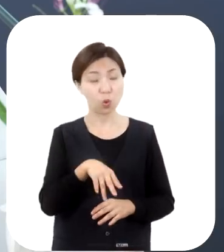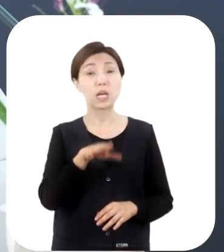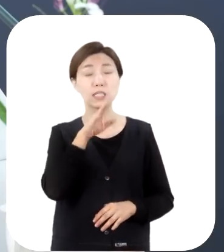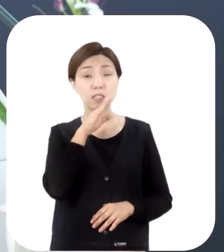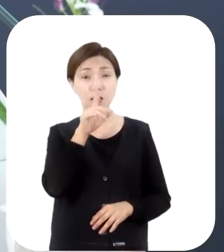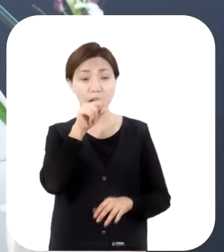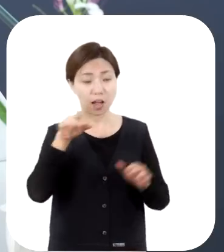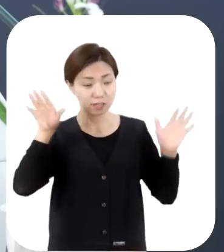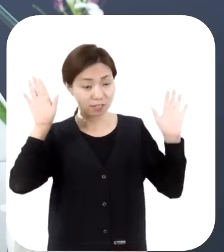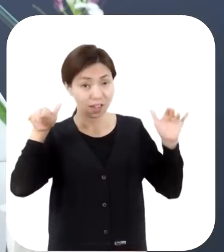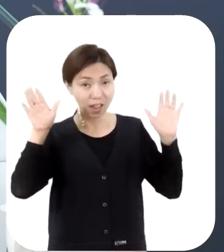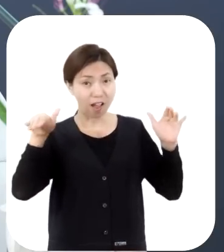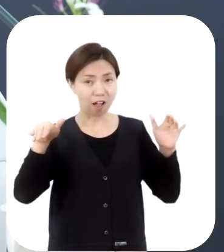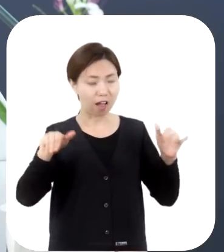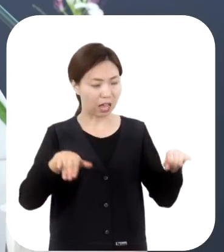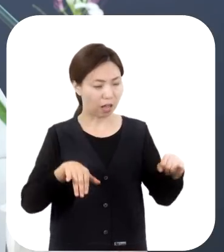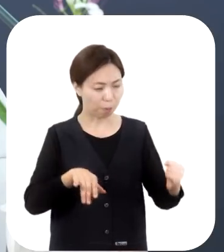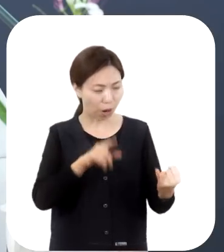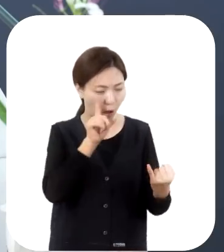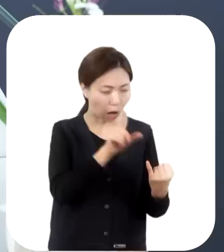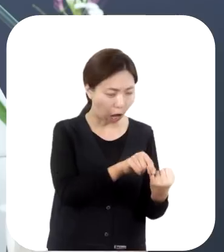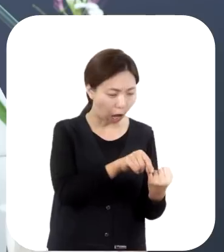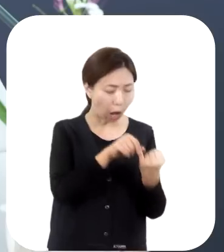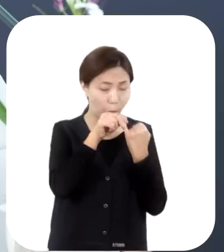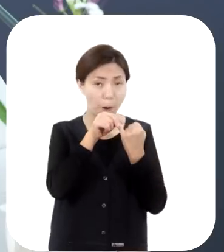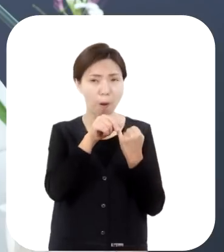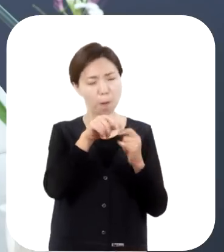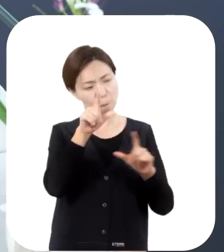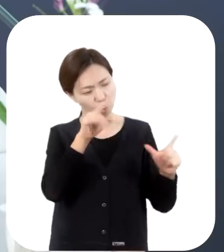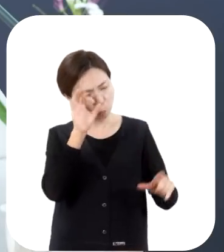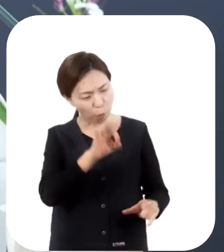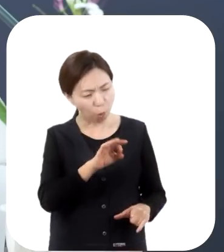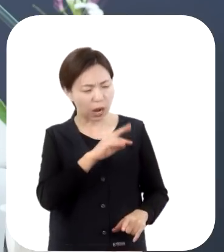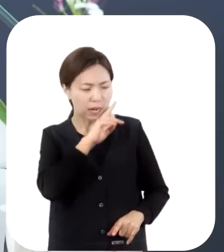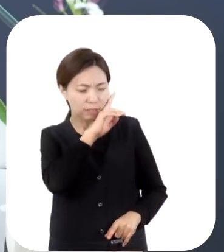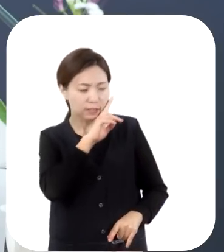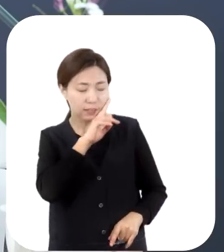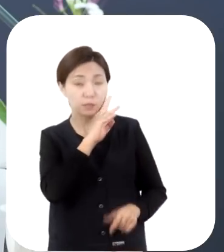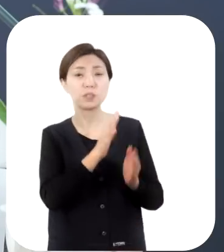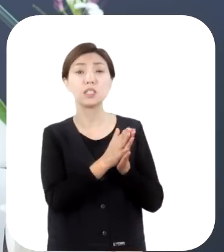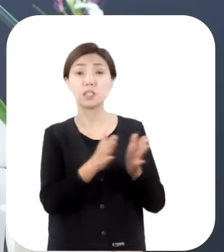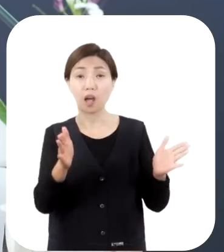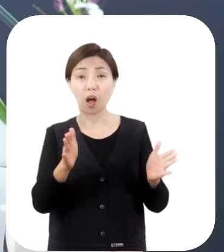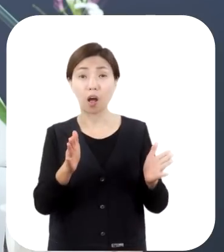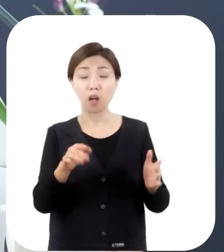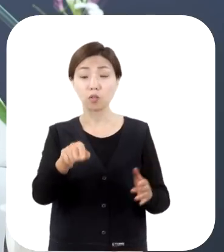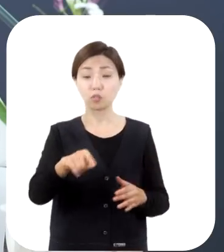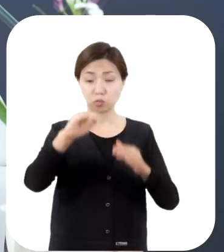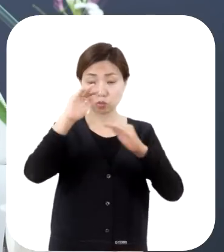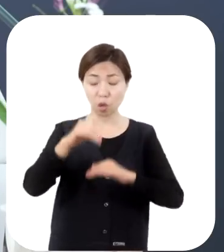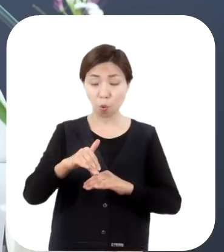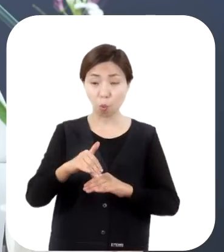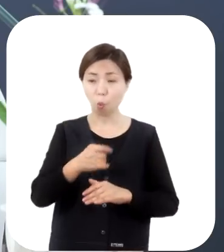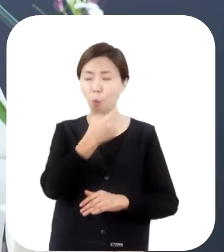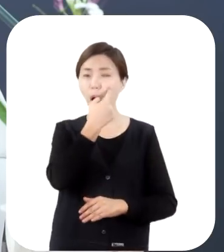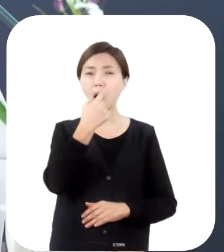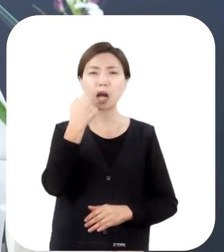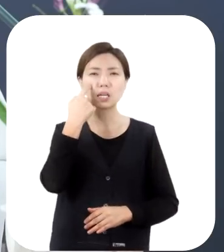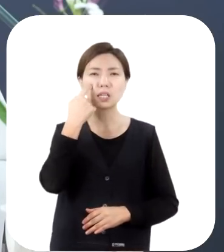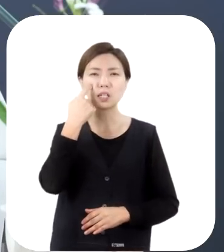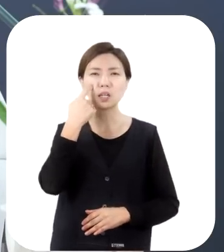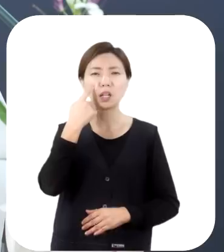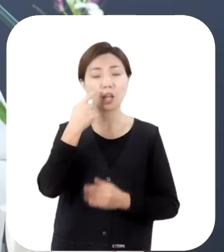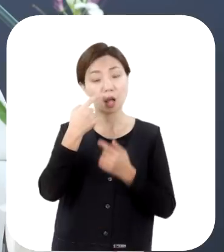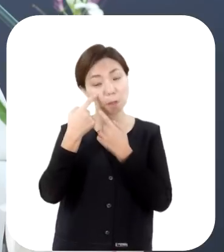직접 문제의식을 가졌을 수도 있고 그건 우리가 지금 확인할 수는 없죠. 어쨌든 이